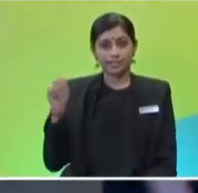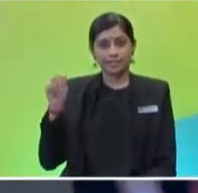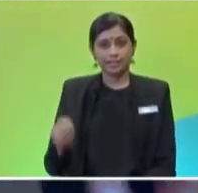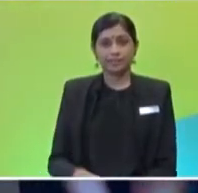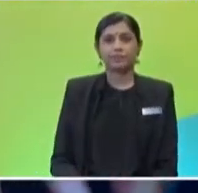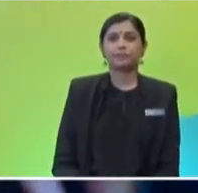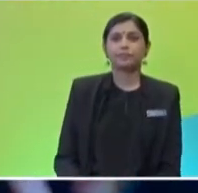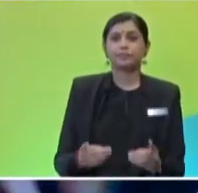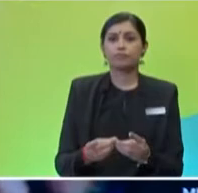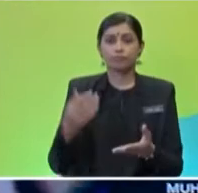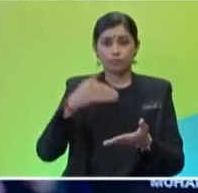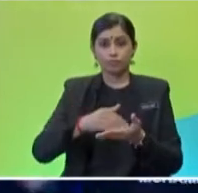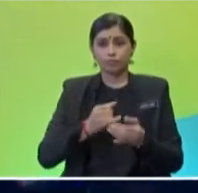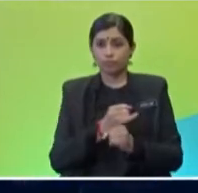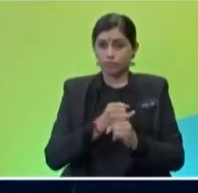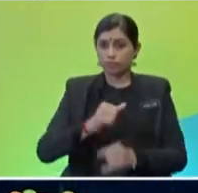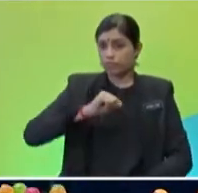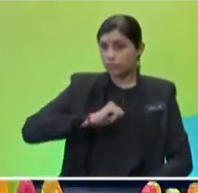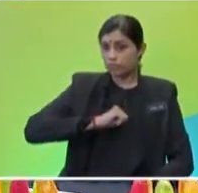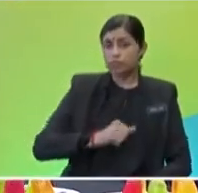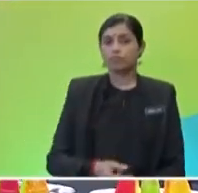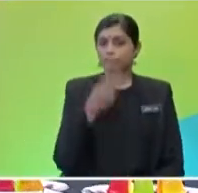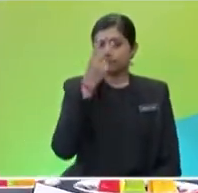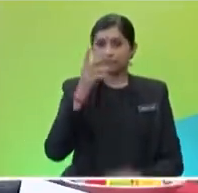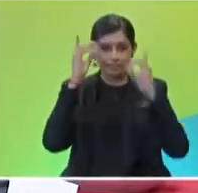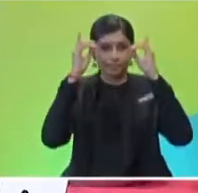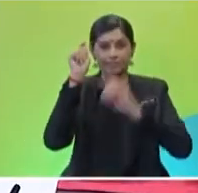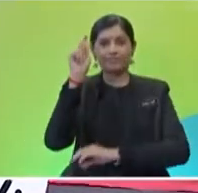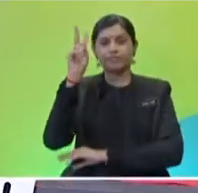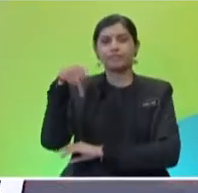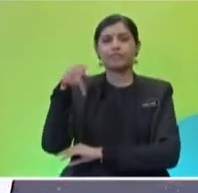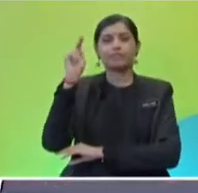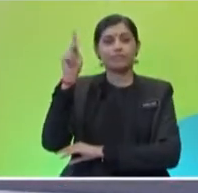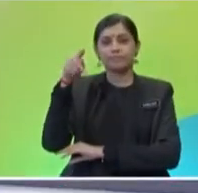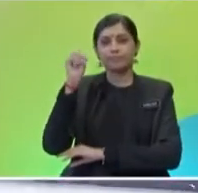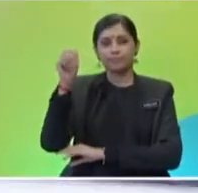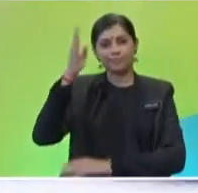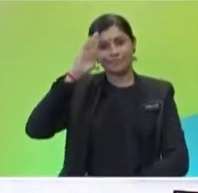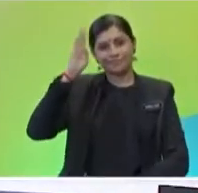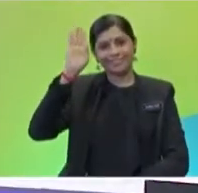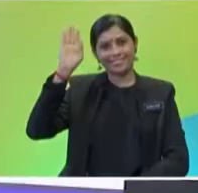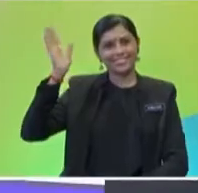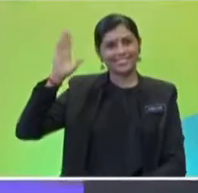amalan. Jumpa lagi, jaga diri baik-baik. Teruskan menonton Didik TV KPM. Saya